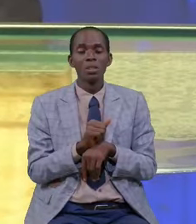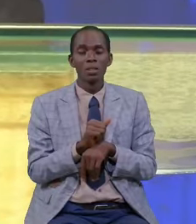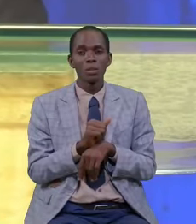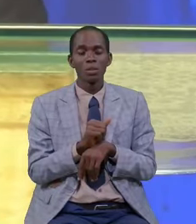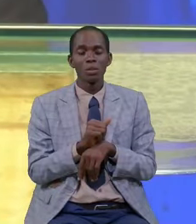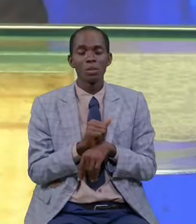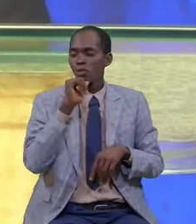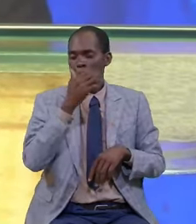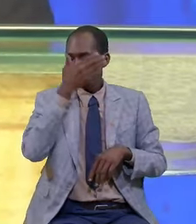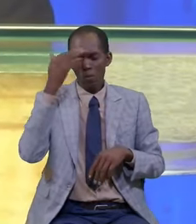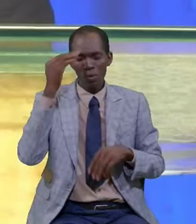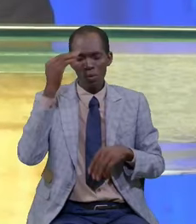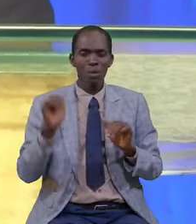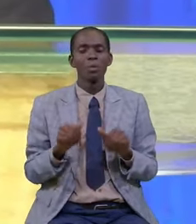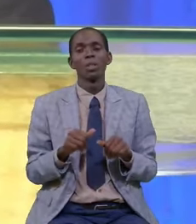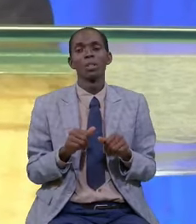inoubliables,